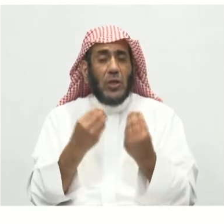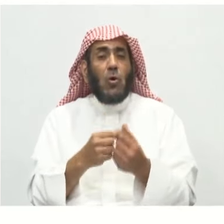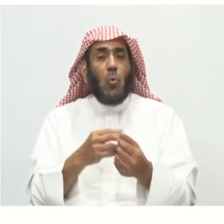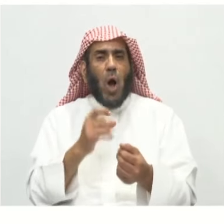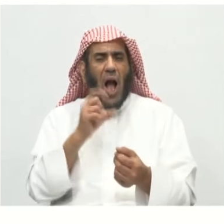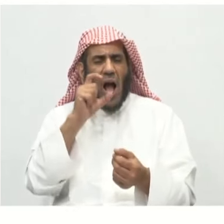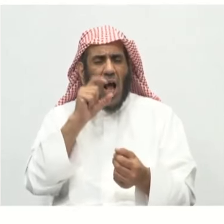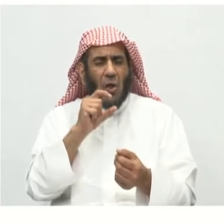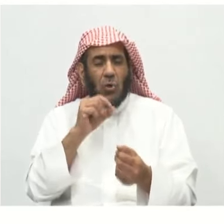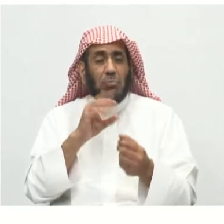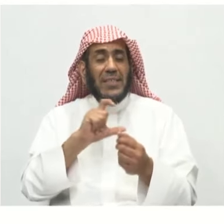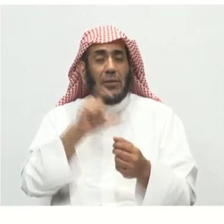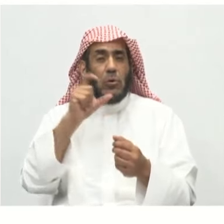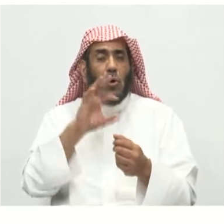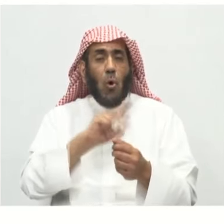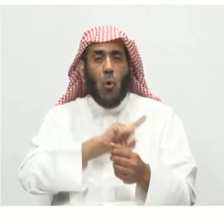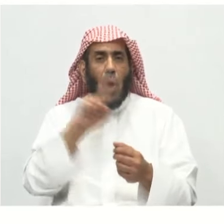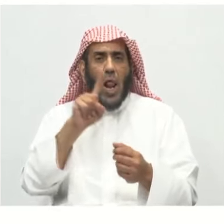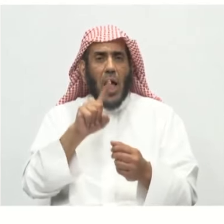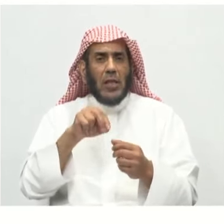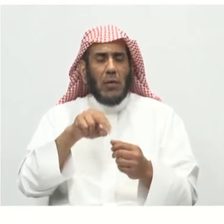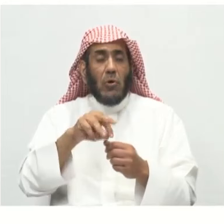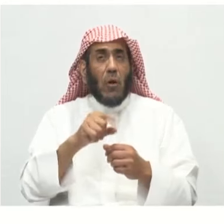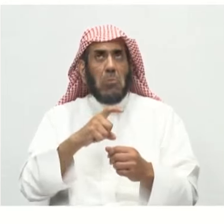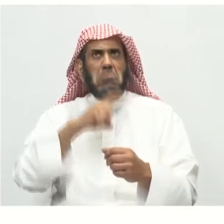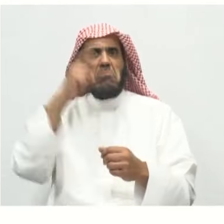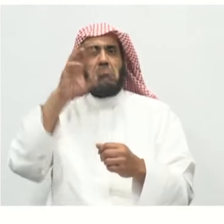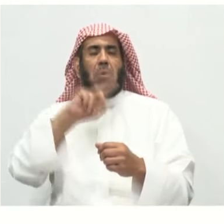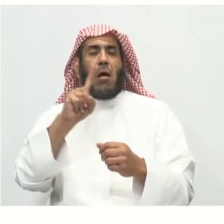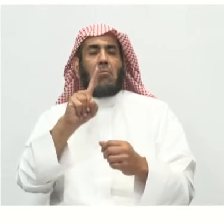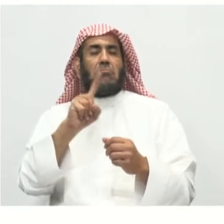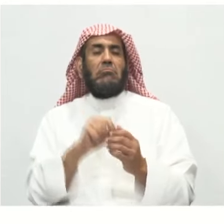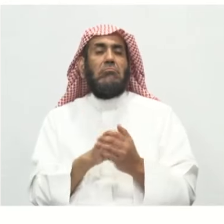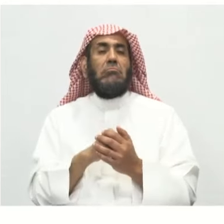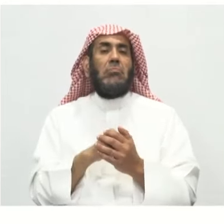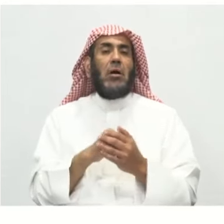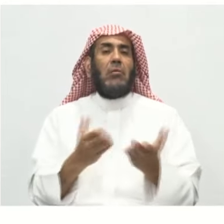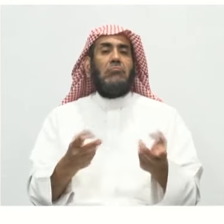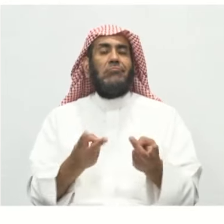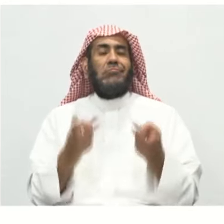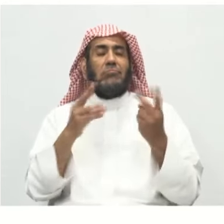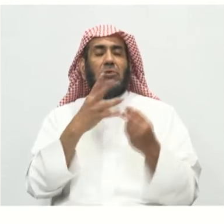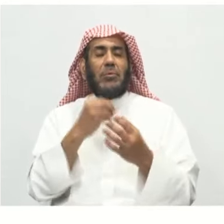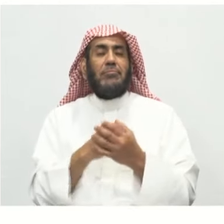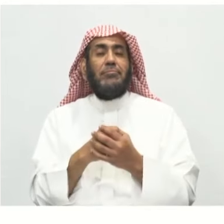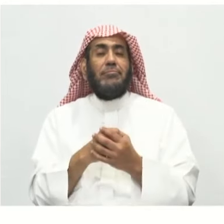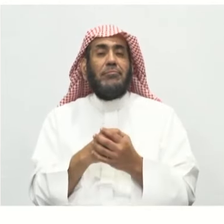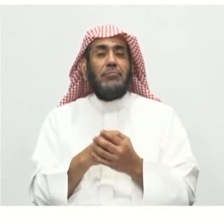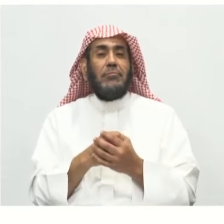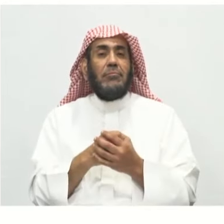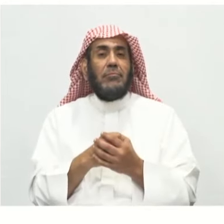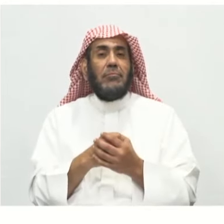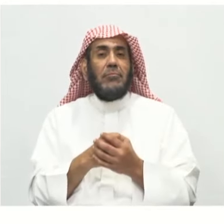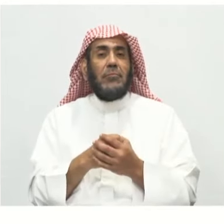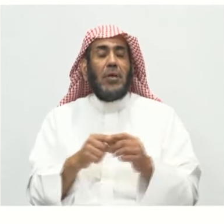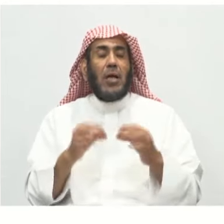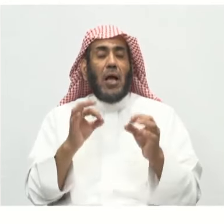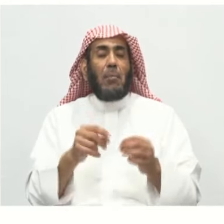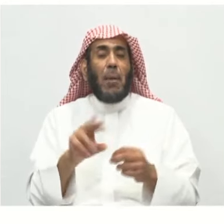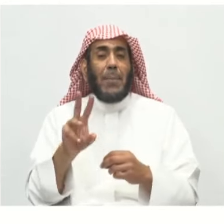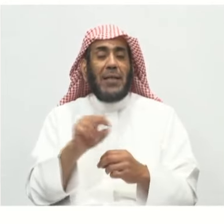كذلك في قوله تعالى ولا تمشي في الارض مرحا ولا تمشي في الارض مرح جميل اكمل ما